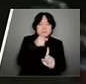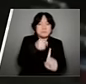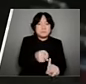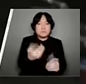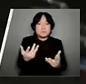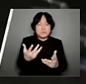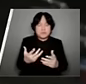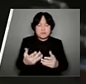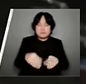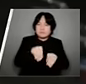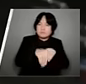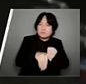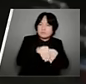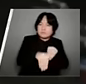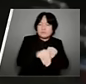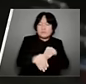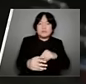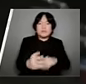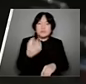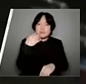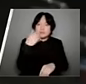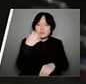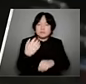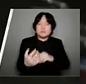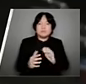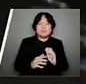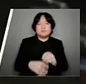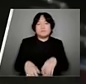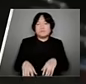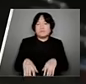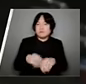palay at mais. Live mula rito sa Kasiguran